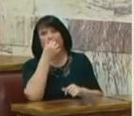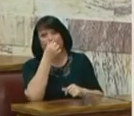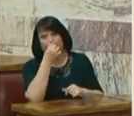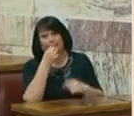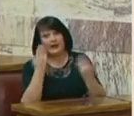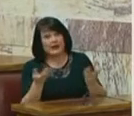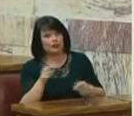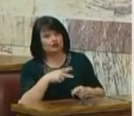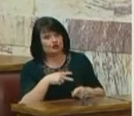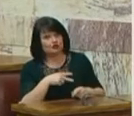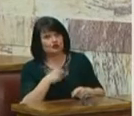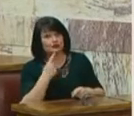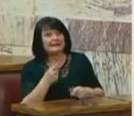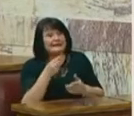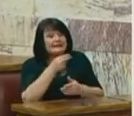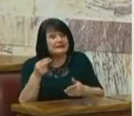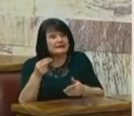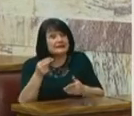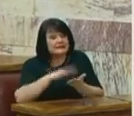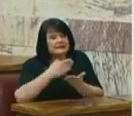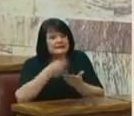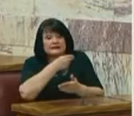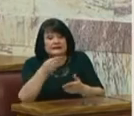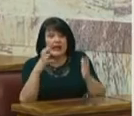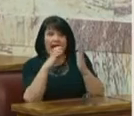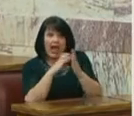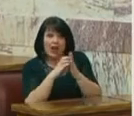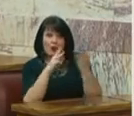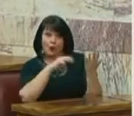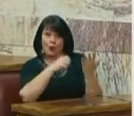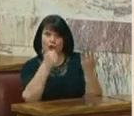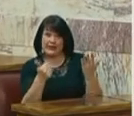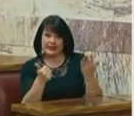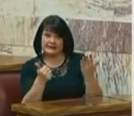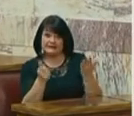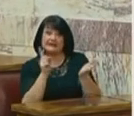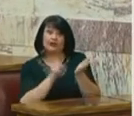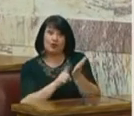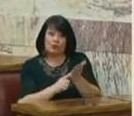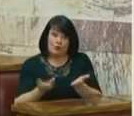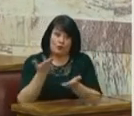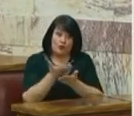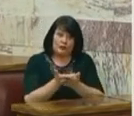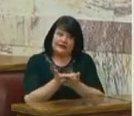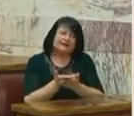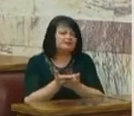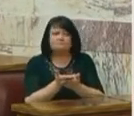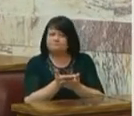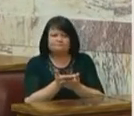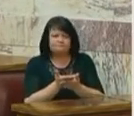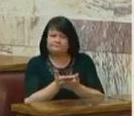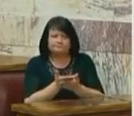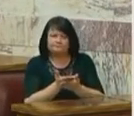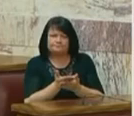δόθηκε η ερμηνεία ότι το άρθρο 86 και η πρόθεση του νομοθέτη δεν είναι για